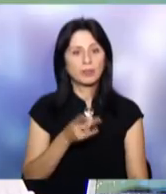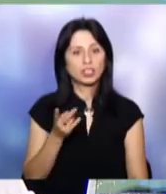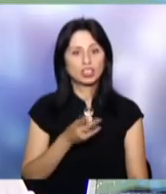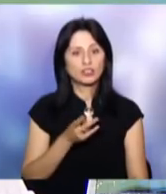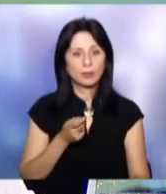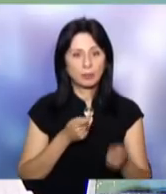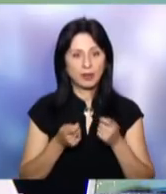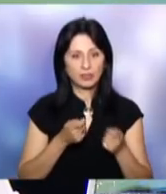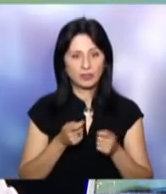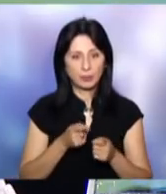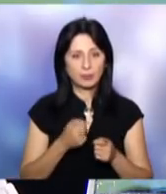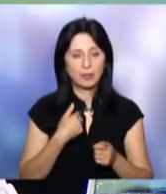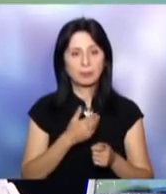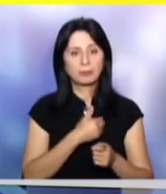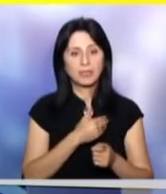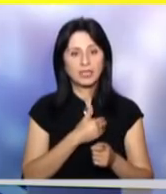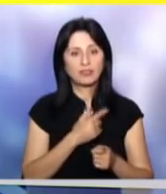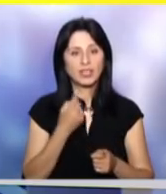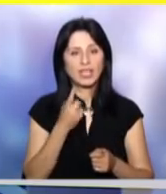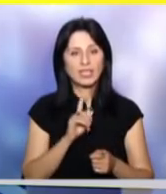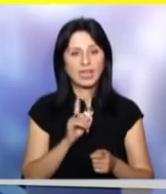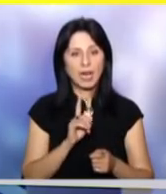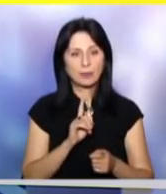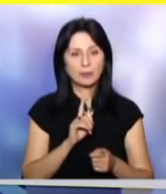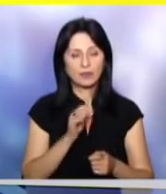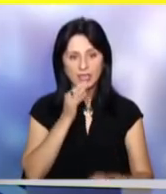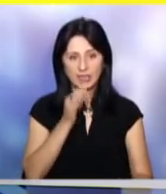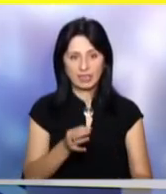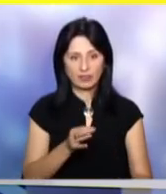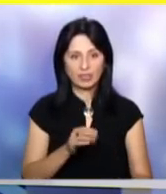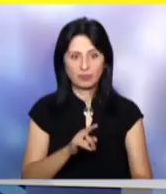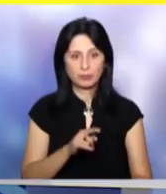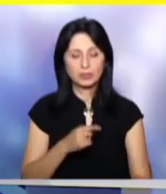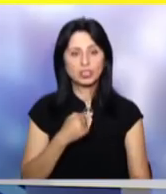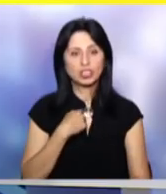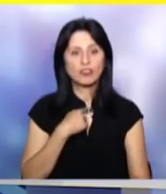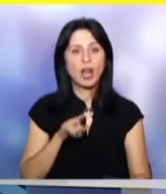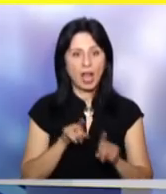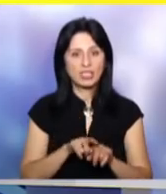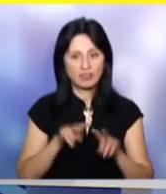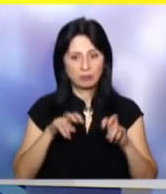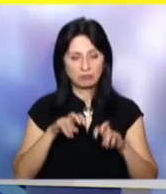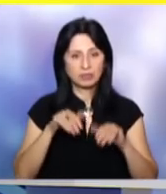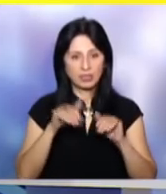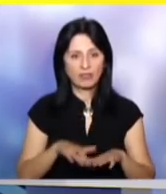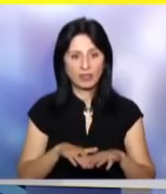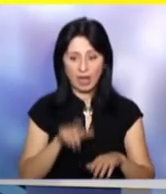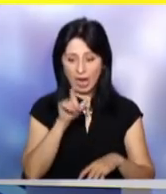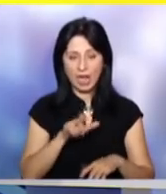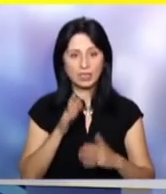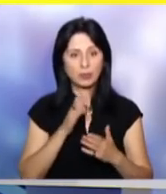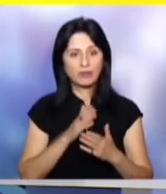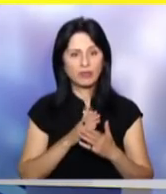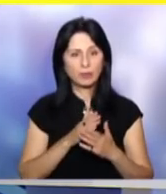ჭირდება მართვა, მაგრამ მე მინდა ერთი რამ გითხრათ, რაც ნუტრიციოლოგებმა ასევე კვლევით დაადგინეს. ადამიანებს